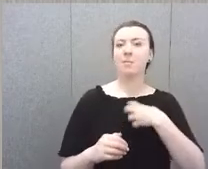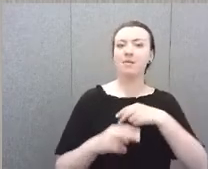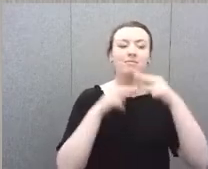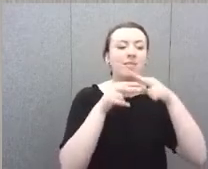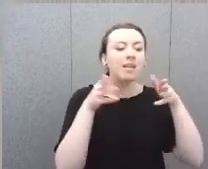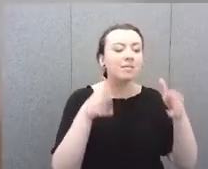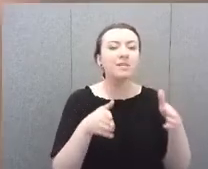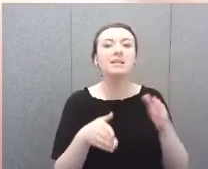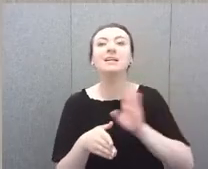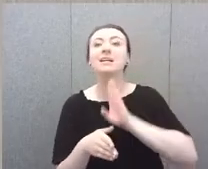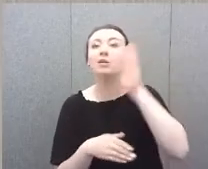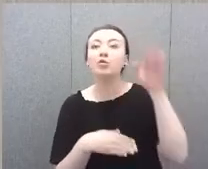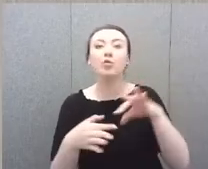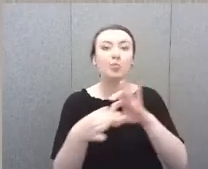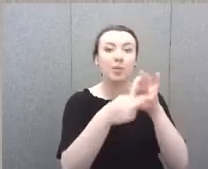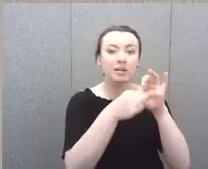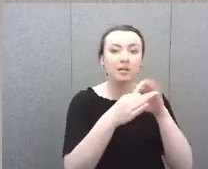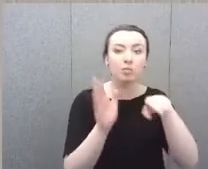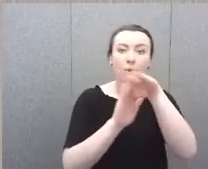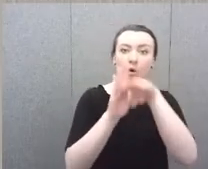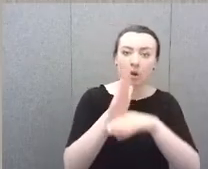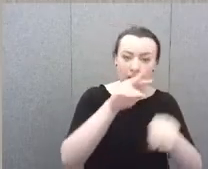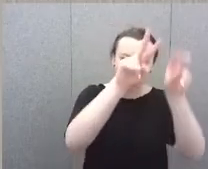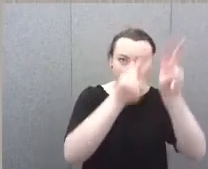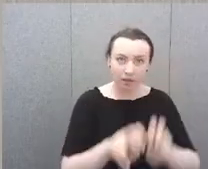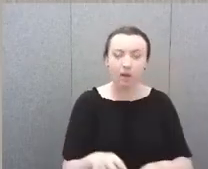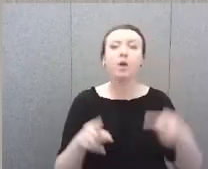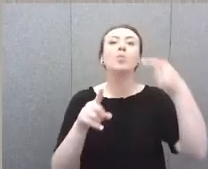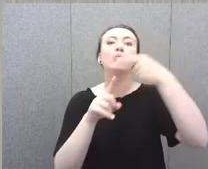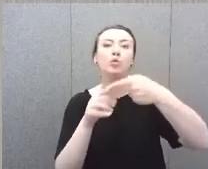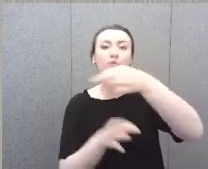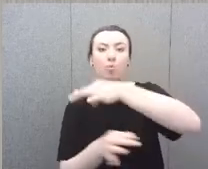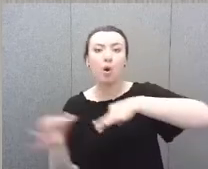где особое внимание уделялось анализу